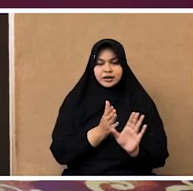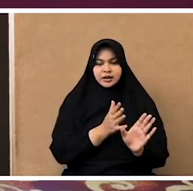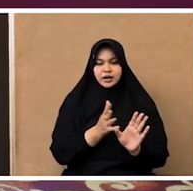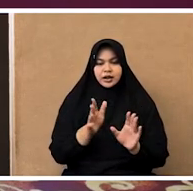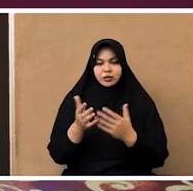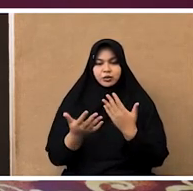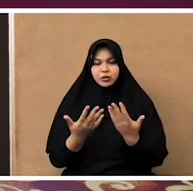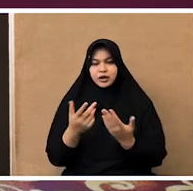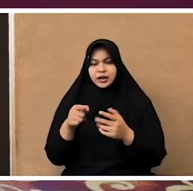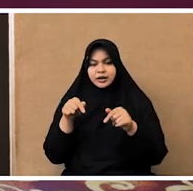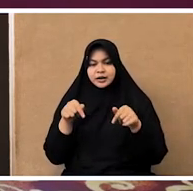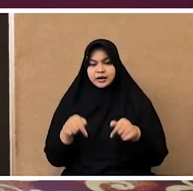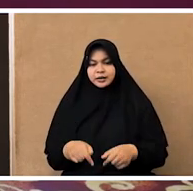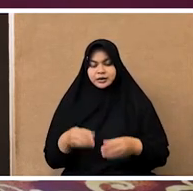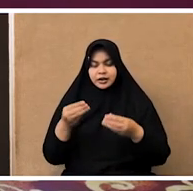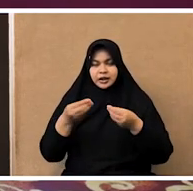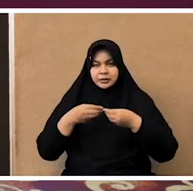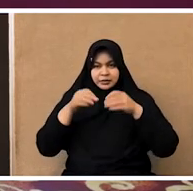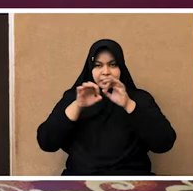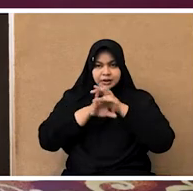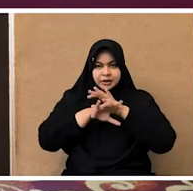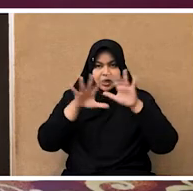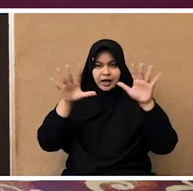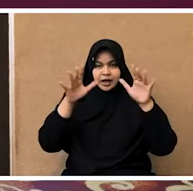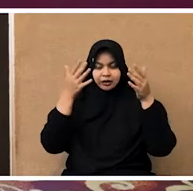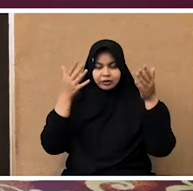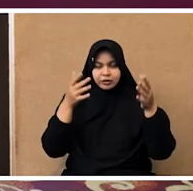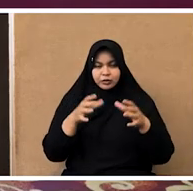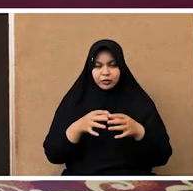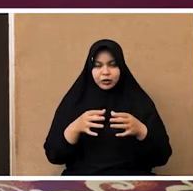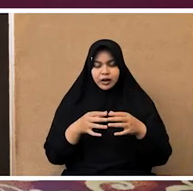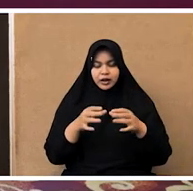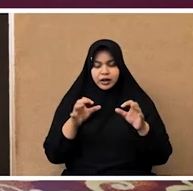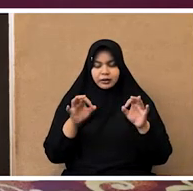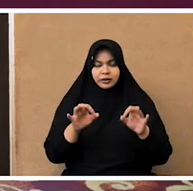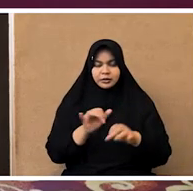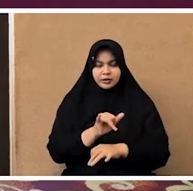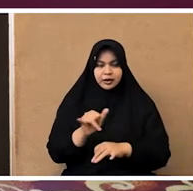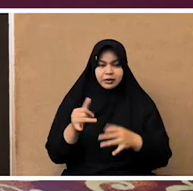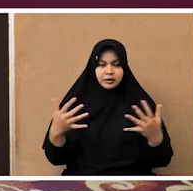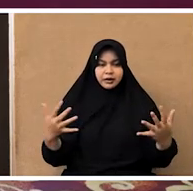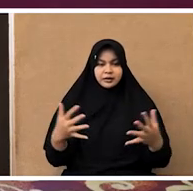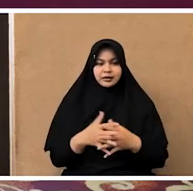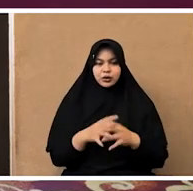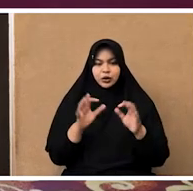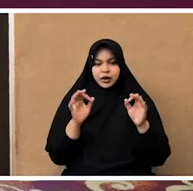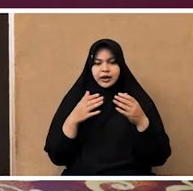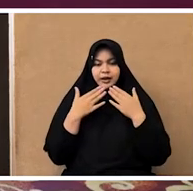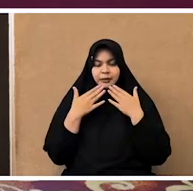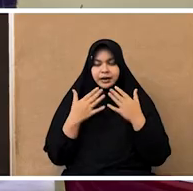sini nanti kita bisa dapat pencerahan ya sebenarnya bentuk-bentuk pemidanaan yang tepat itu seperti apa ya